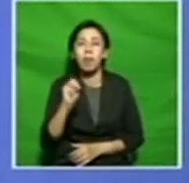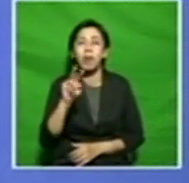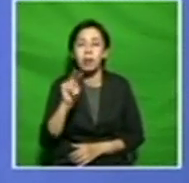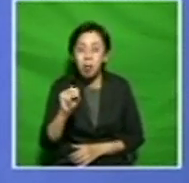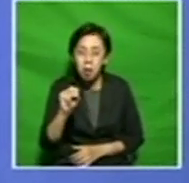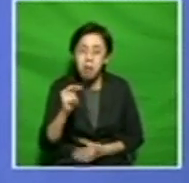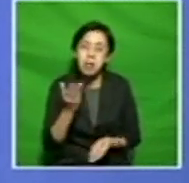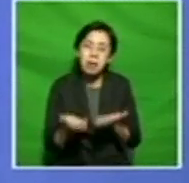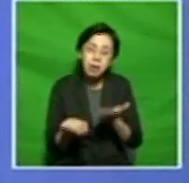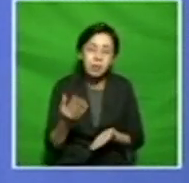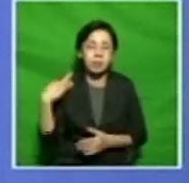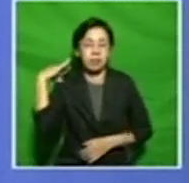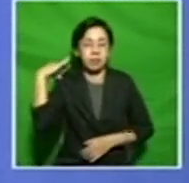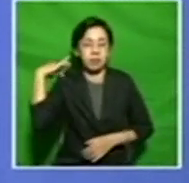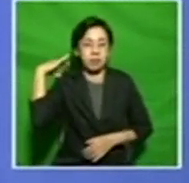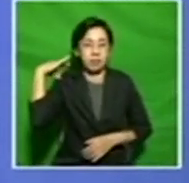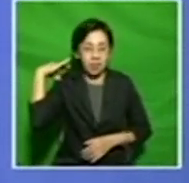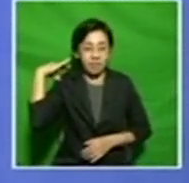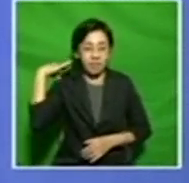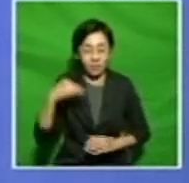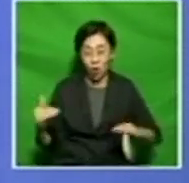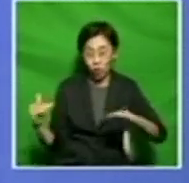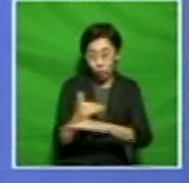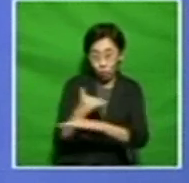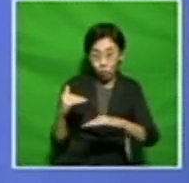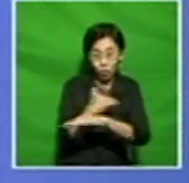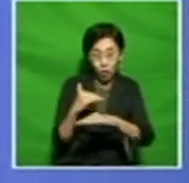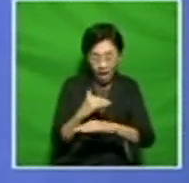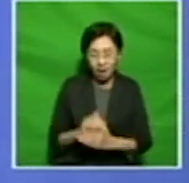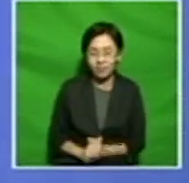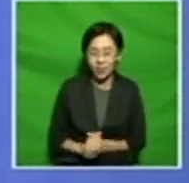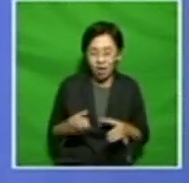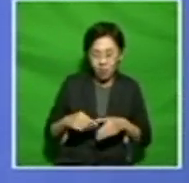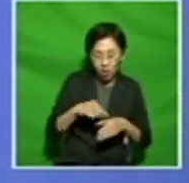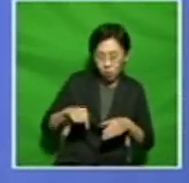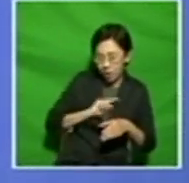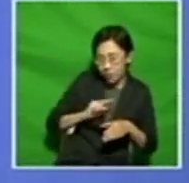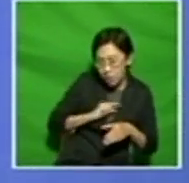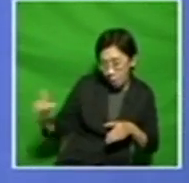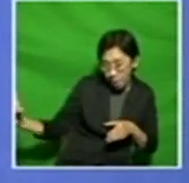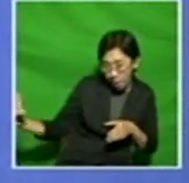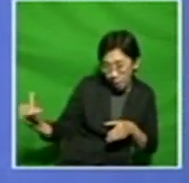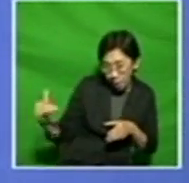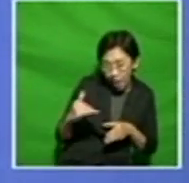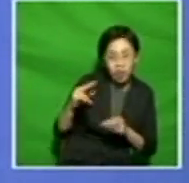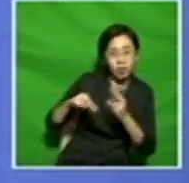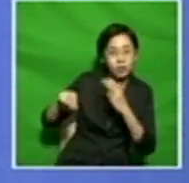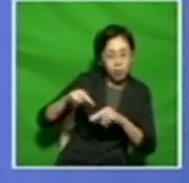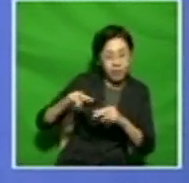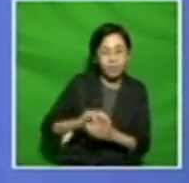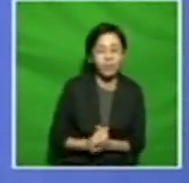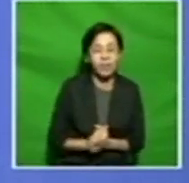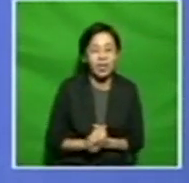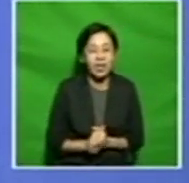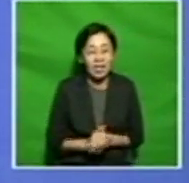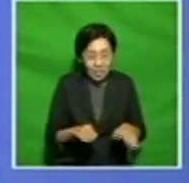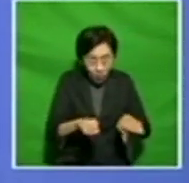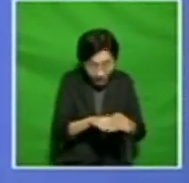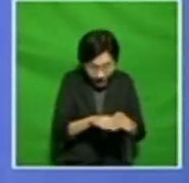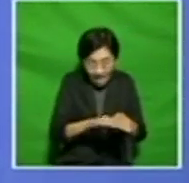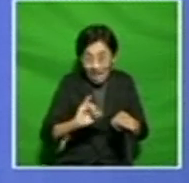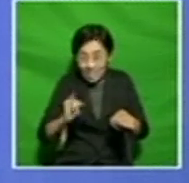ครไปตั้งจุดสกัดหรือด่านโดยเฉพาะตรงรอยต่อระหว่างจังห